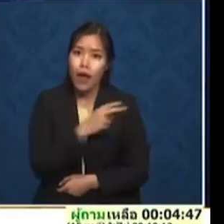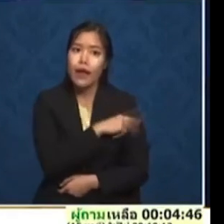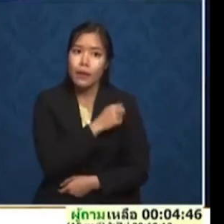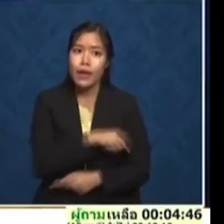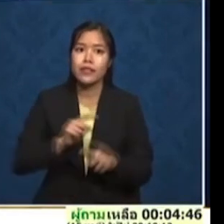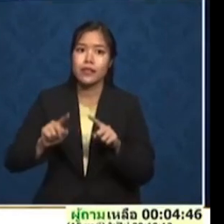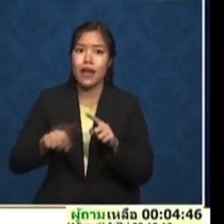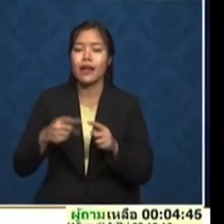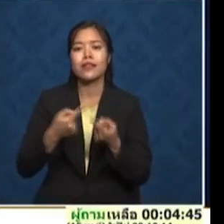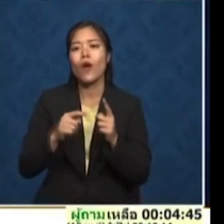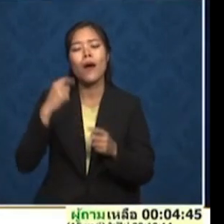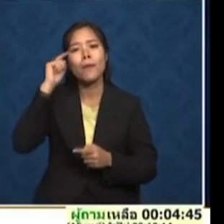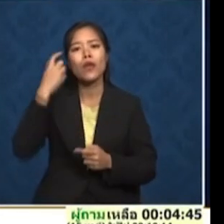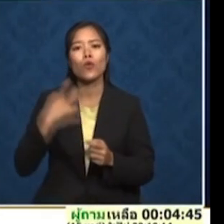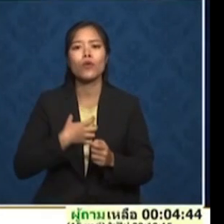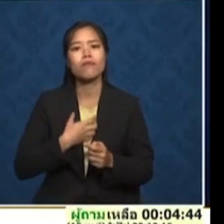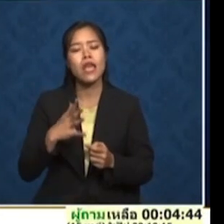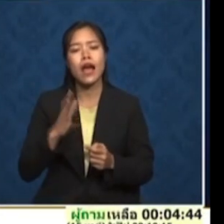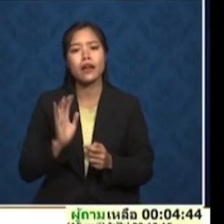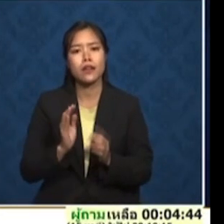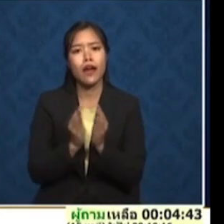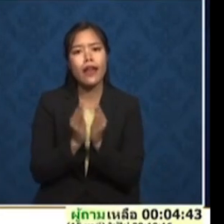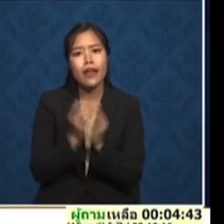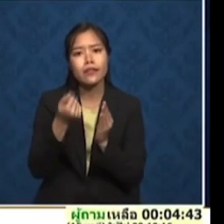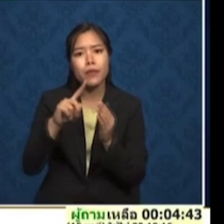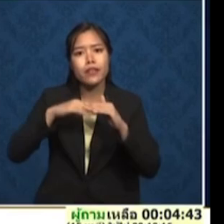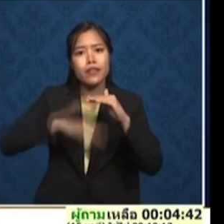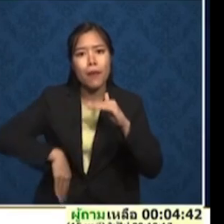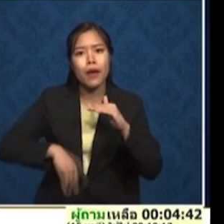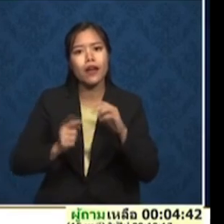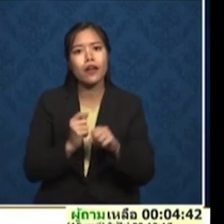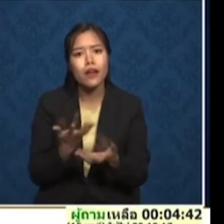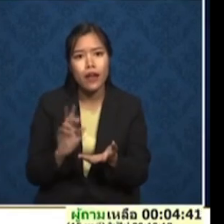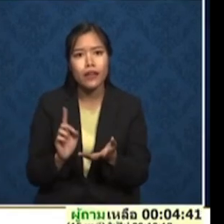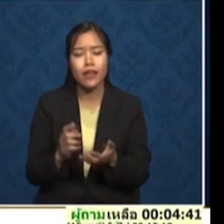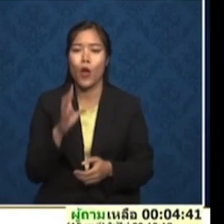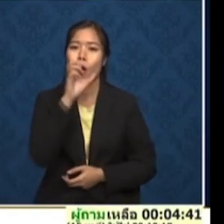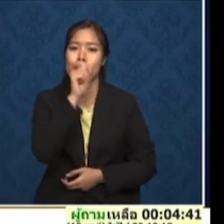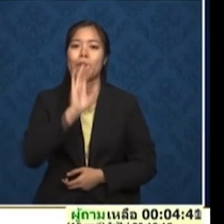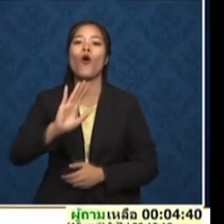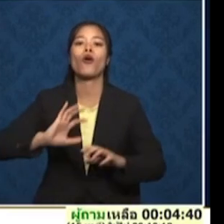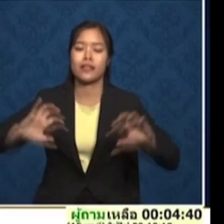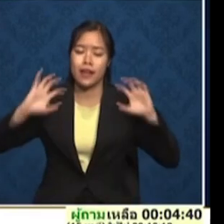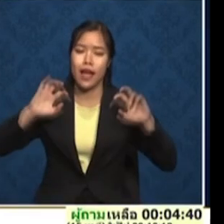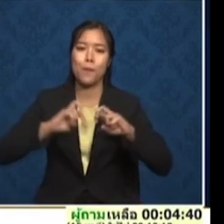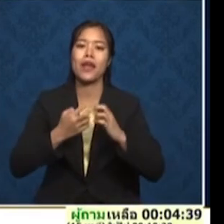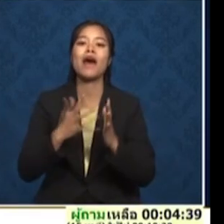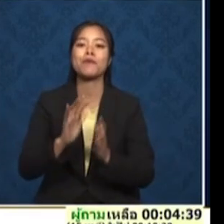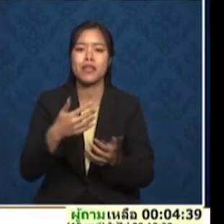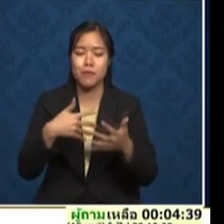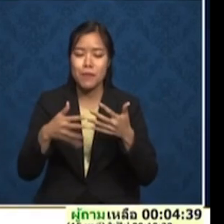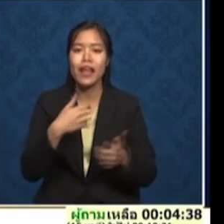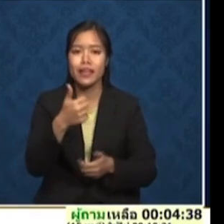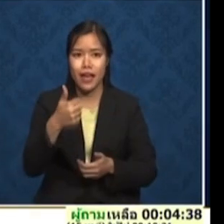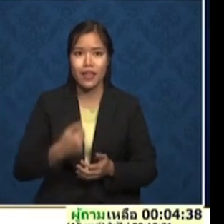ที่ต่ำกว่า 11คะแนนมีรายละเอียดอยู่นะครับก็เป็นความลับของทางราชการได้ไม่มีปัญหาแต่ผู้ประเมินและ